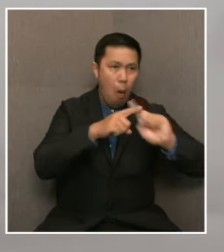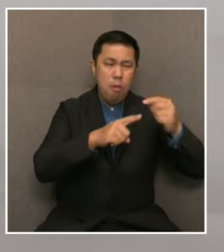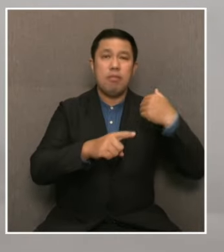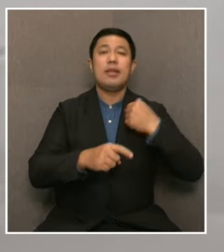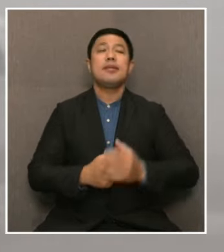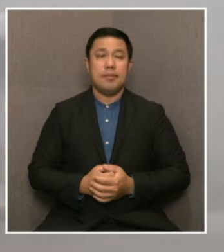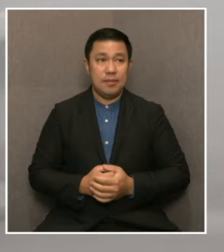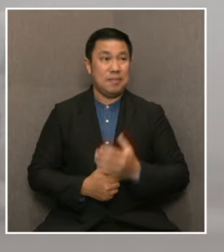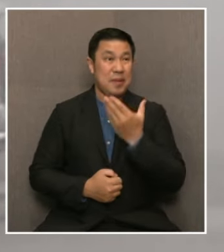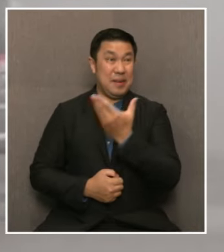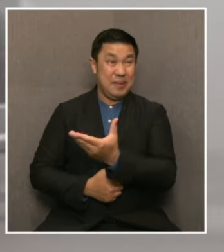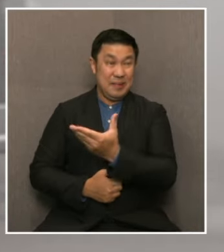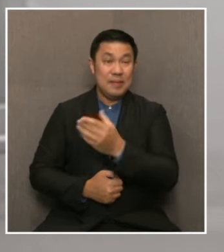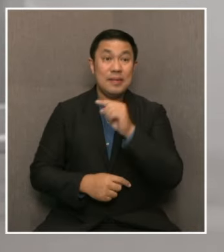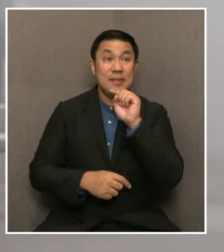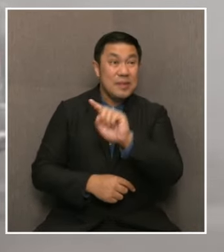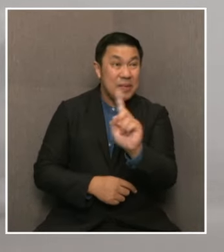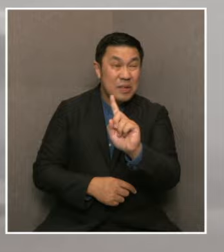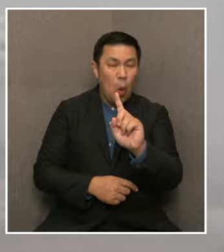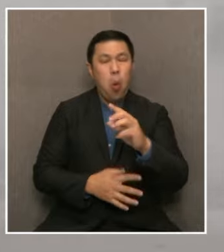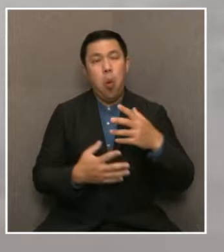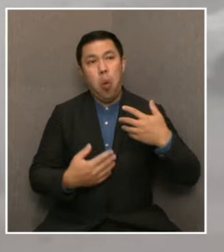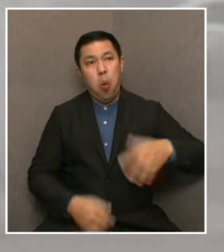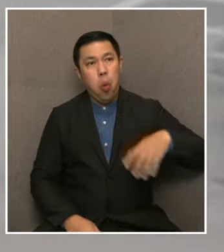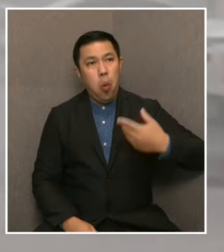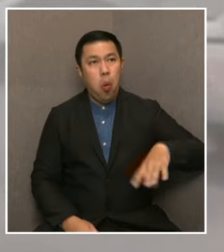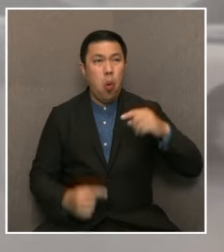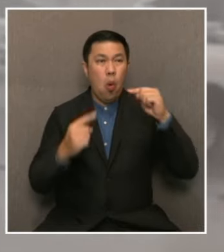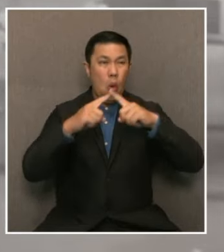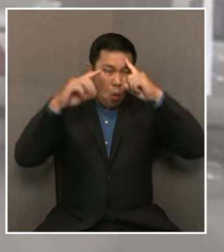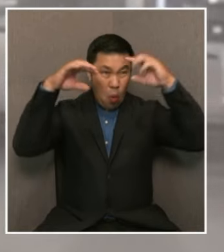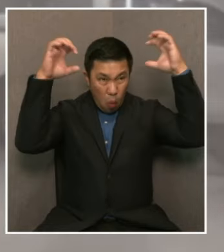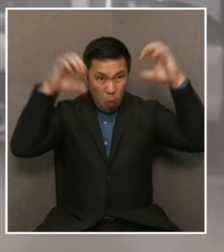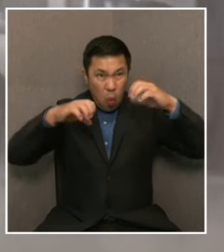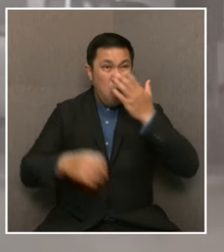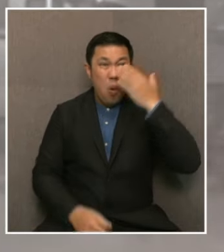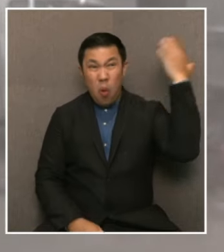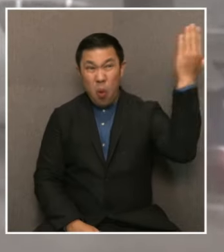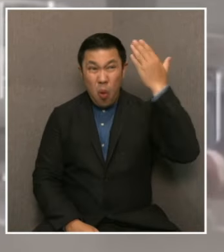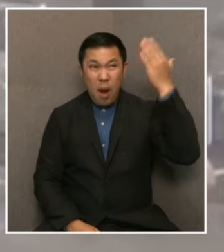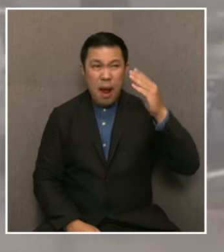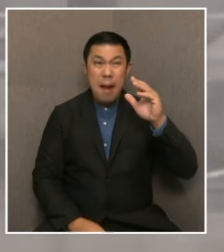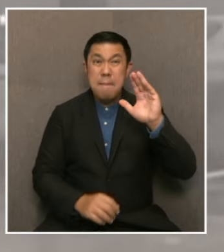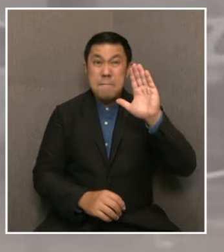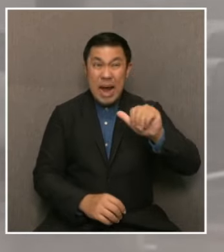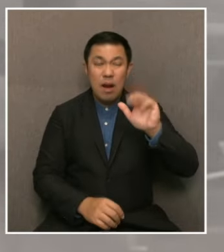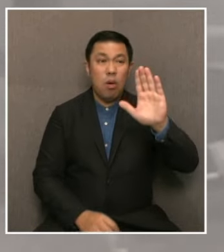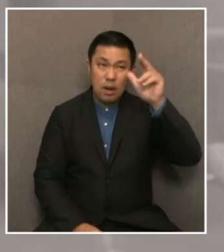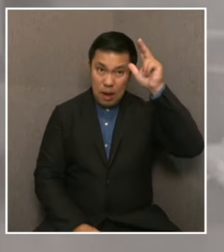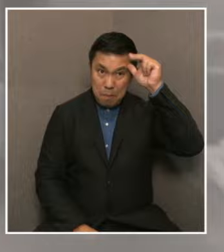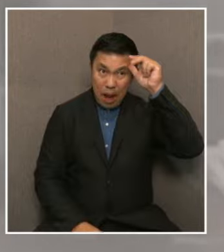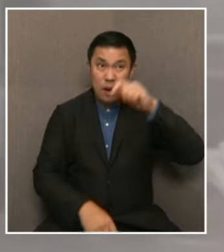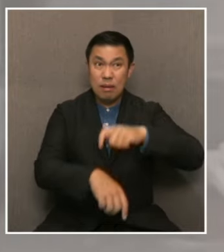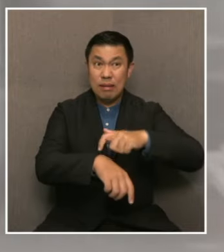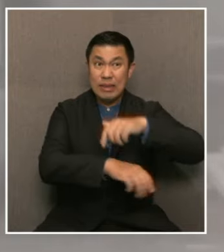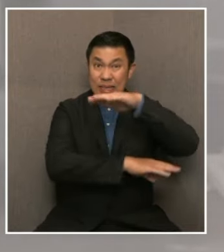เปิดด้วยภาพนี้เลยนะครับนี่คือความรุนแรงของพายุฤดูร้อนที่พัดถล่มพื้นที่ตัวเมืองลำปางครับเมื่อช่วงเย็นวานนี้เองนะครับทำ